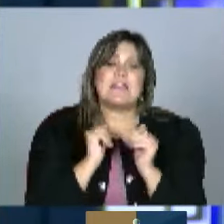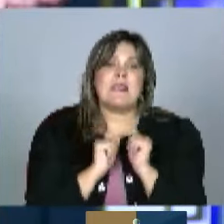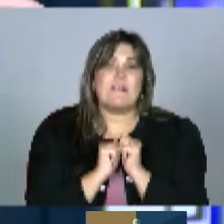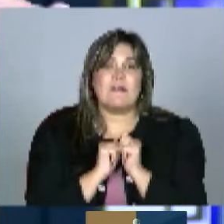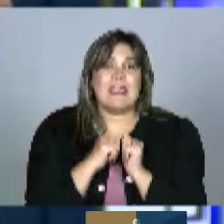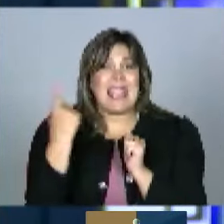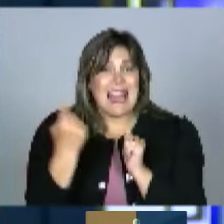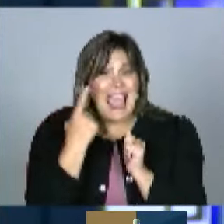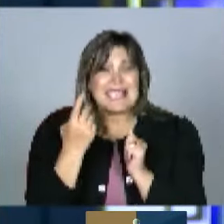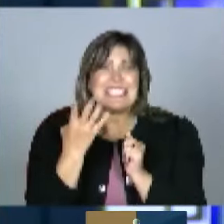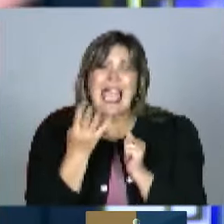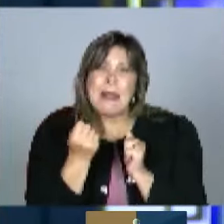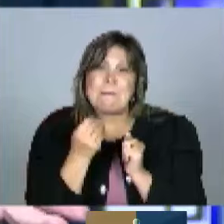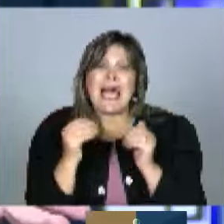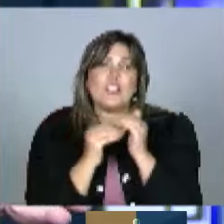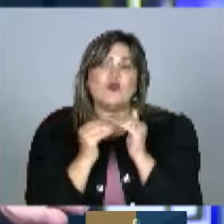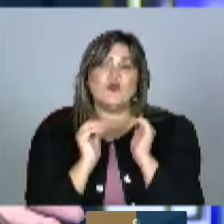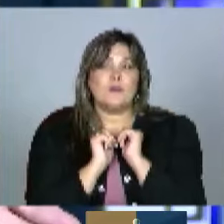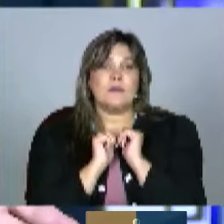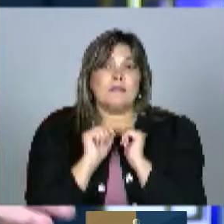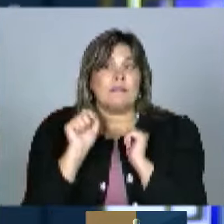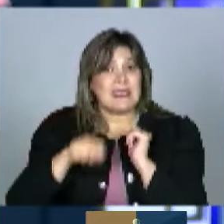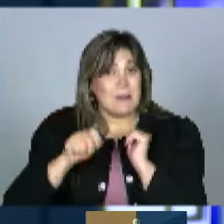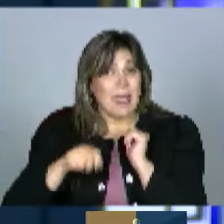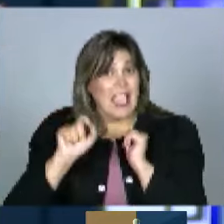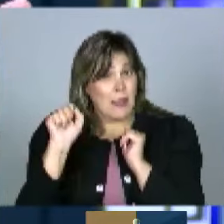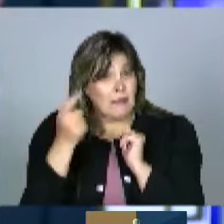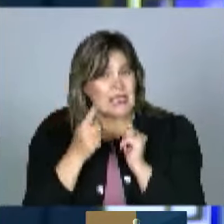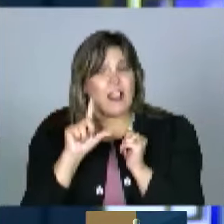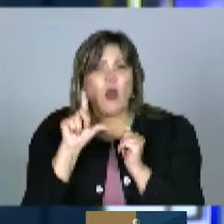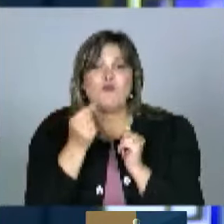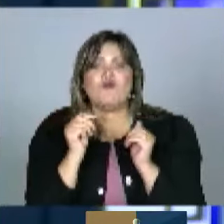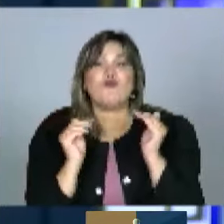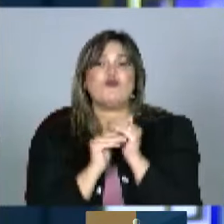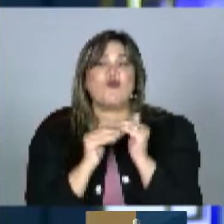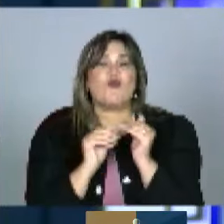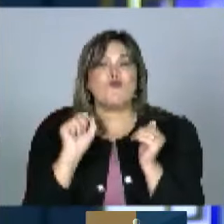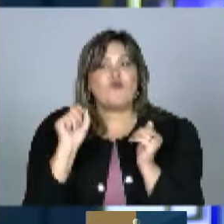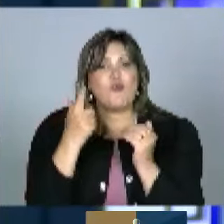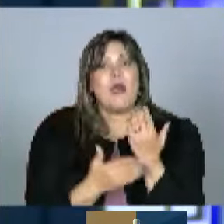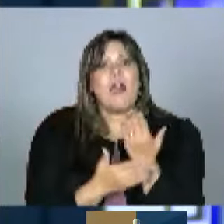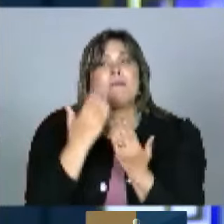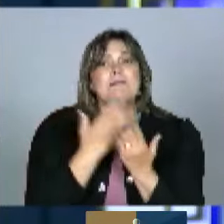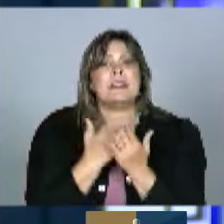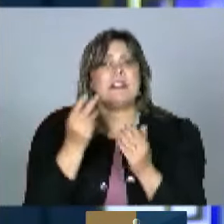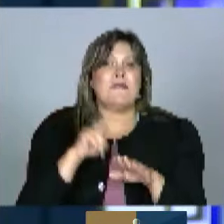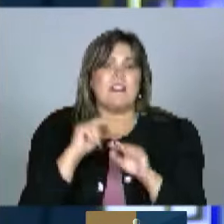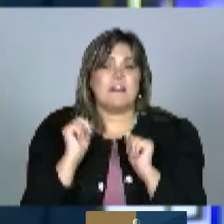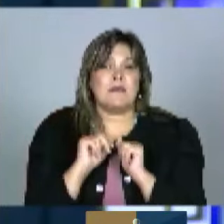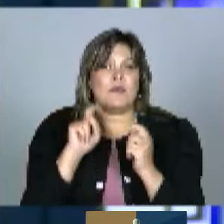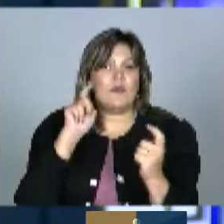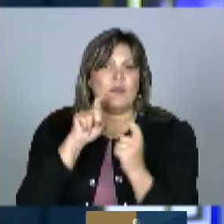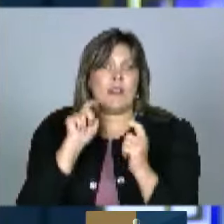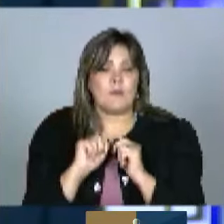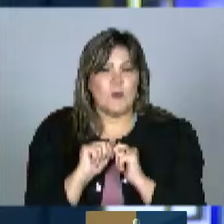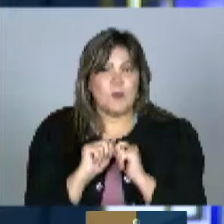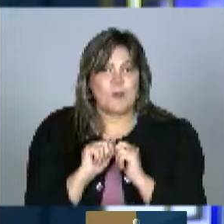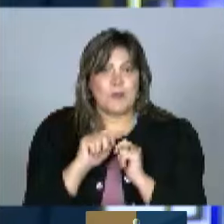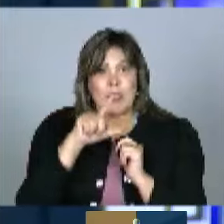علشان هو باعتبارات انه هو قضاء مستعجل لكن